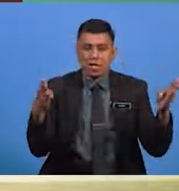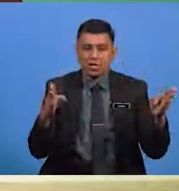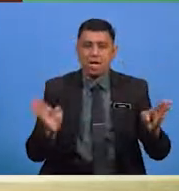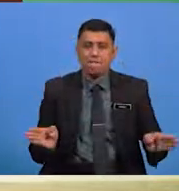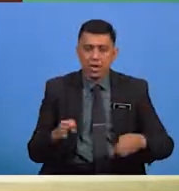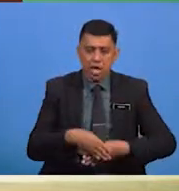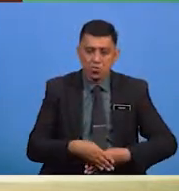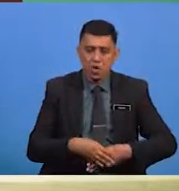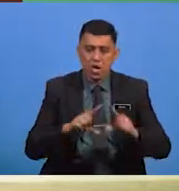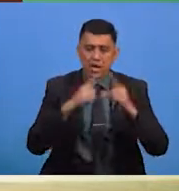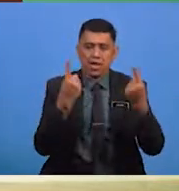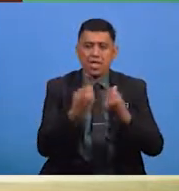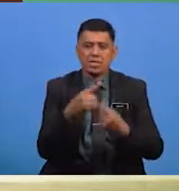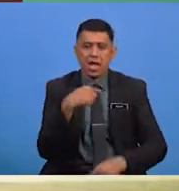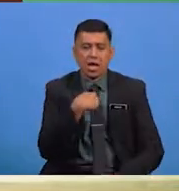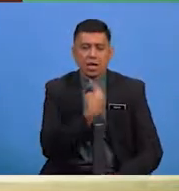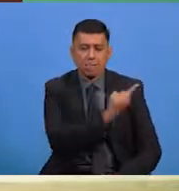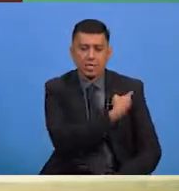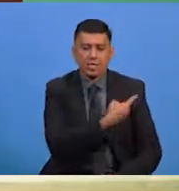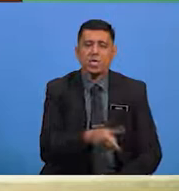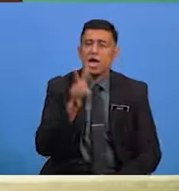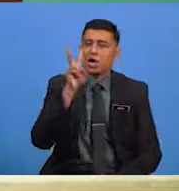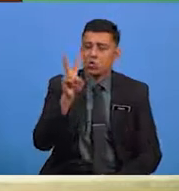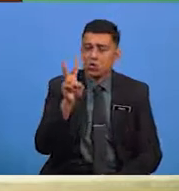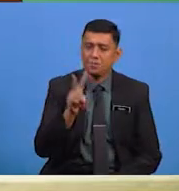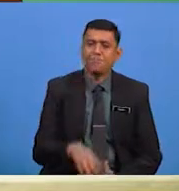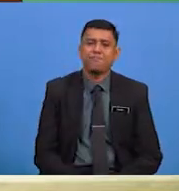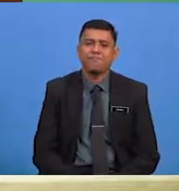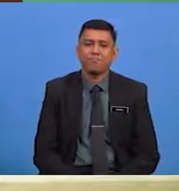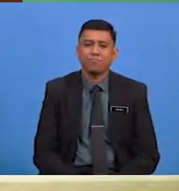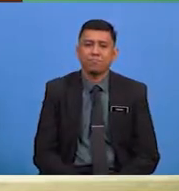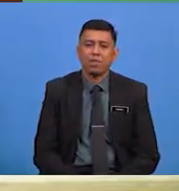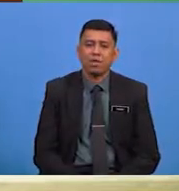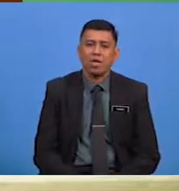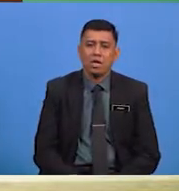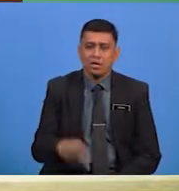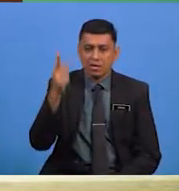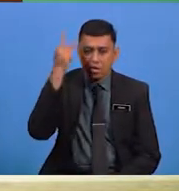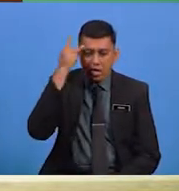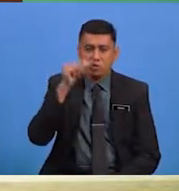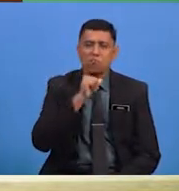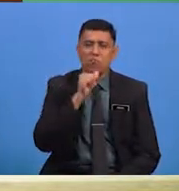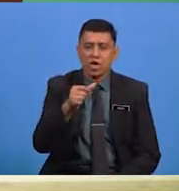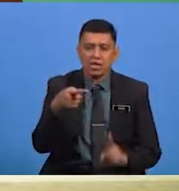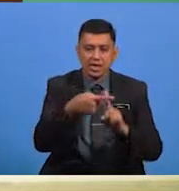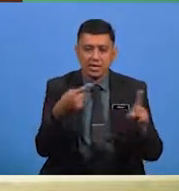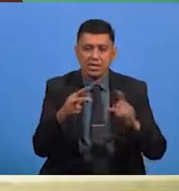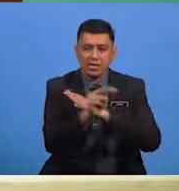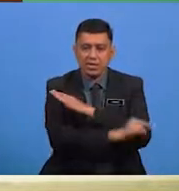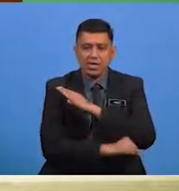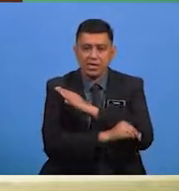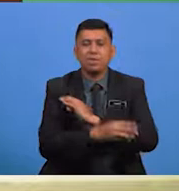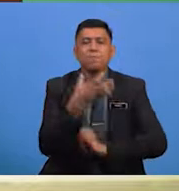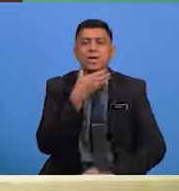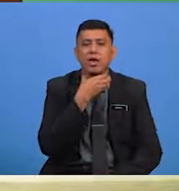kelas kami. Yang kedua, Khairul bukan dari